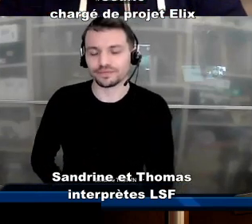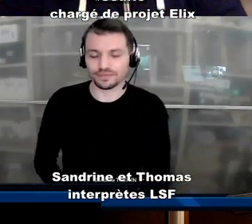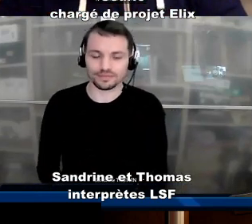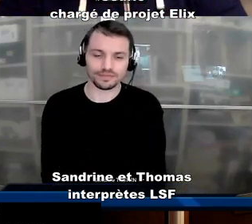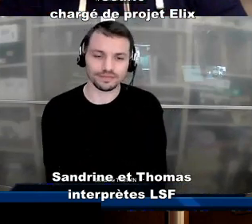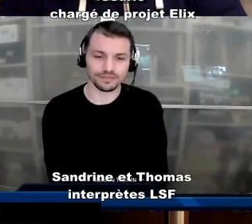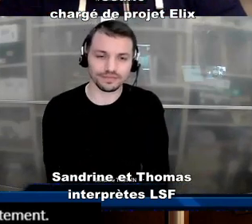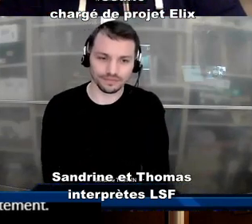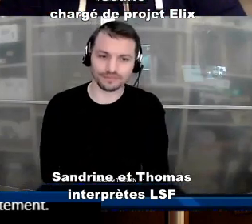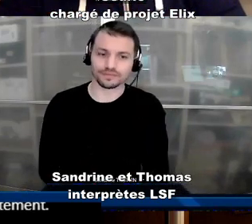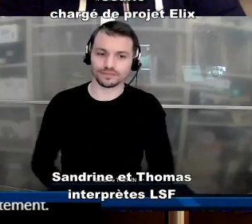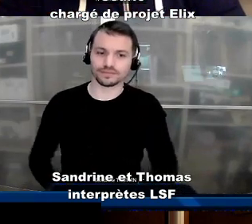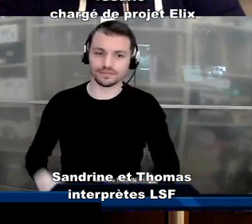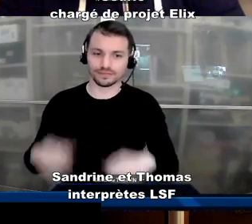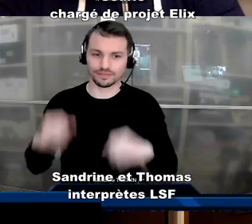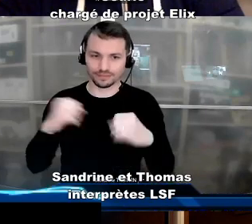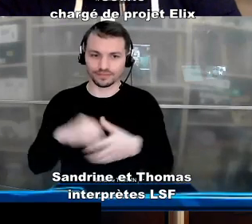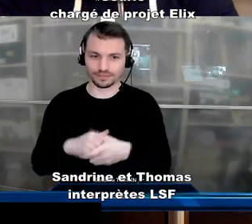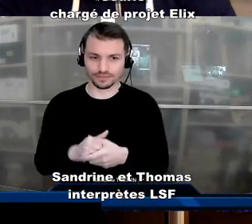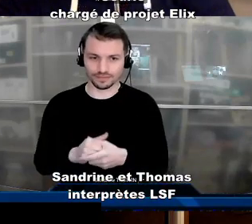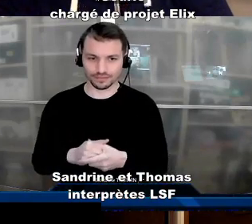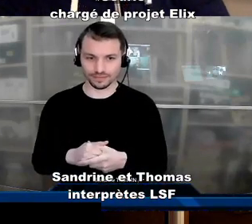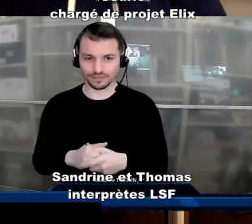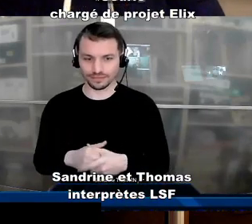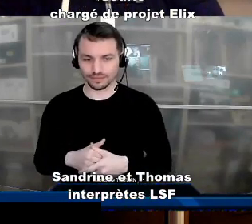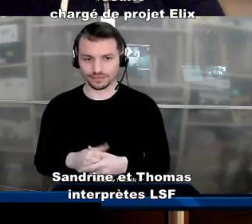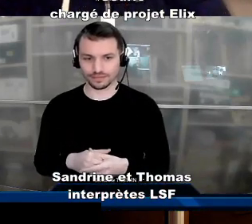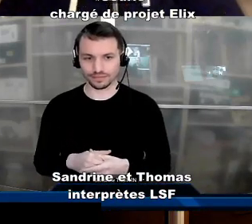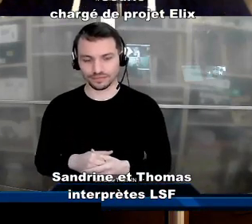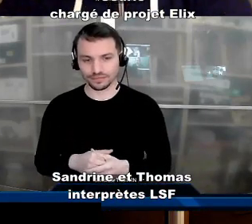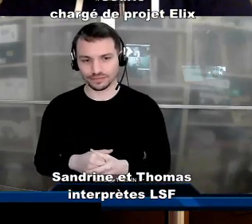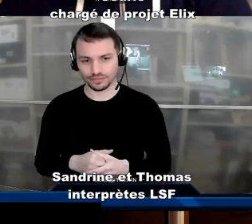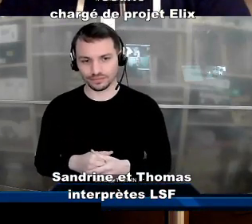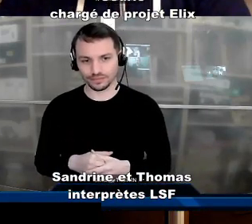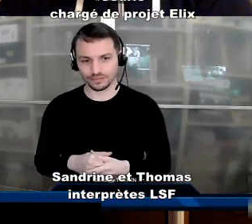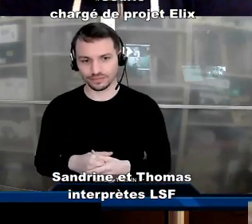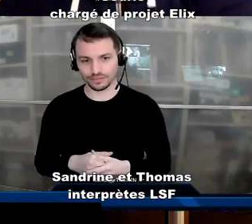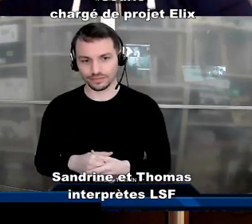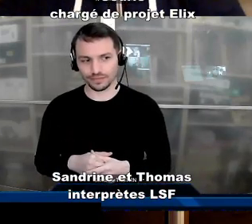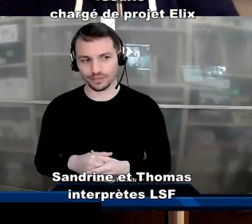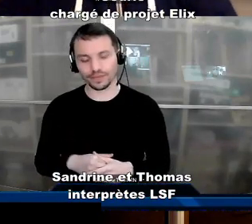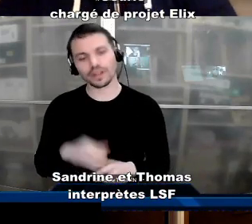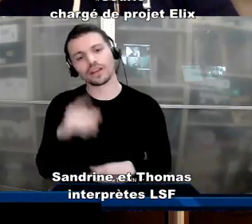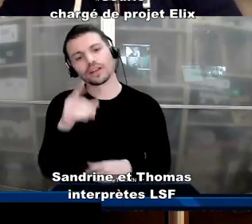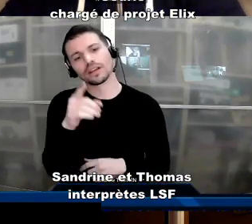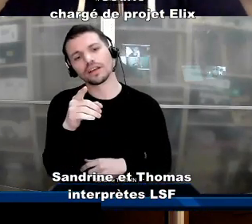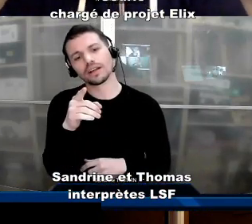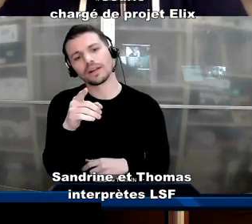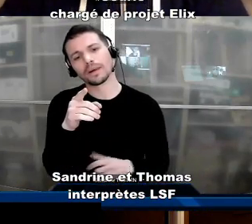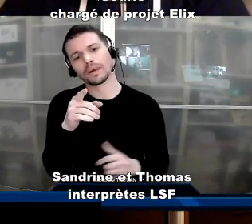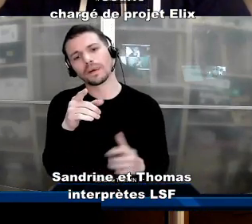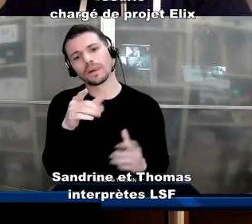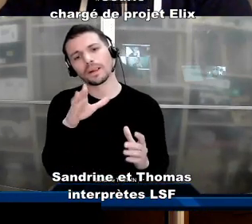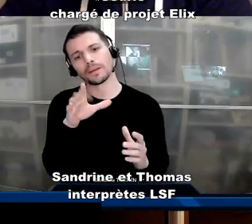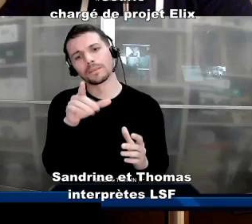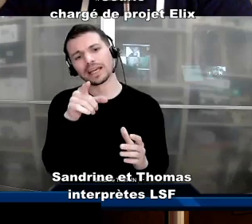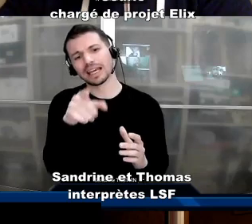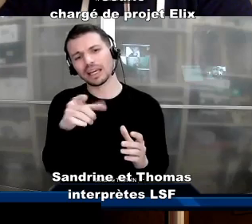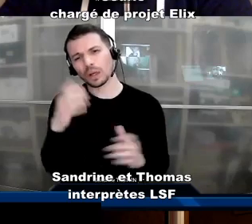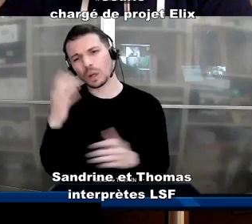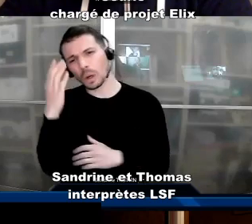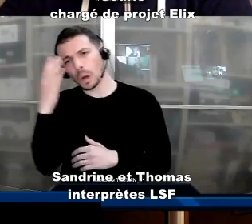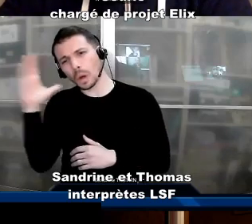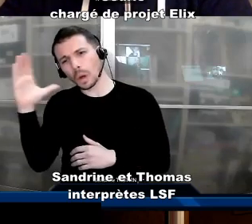Ouais. D'accord. Ok. Et est-ce que à côté tu as un autre métier